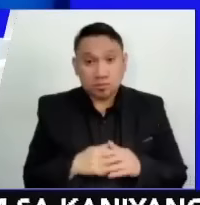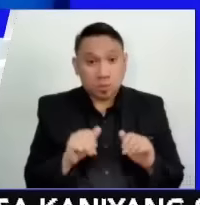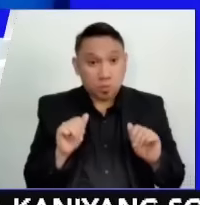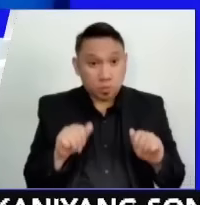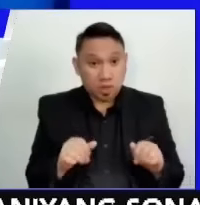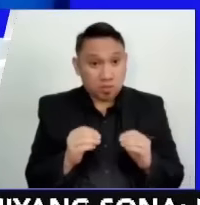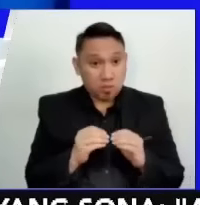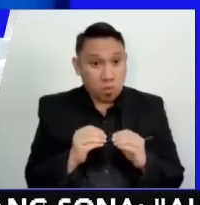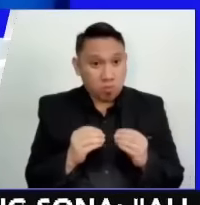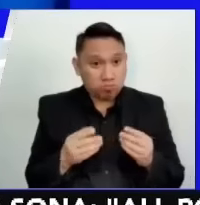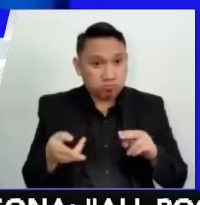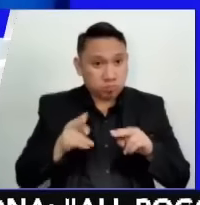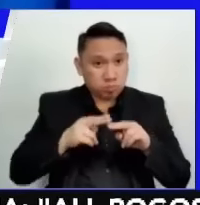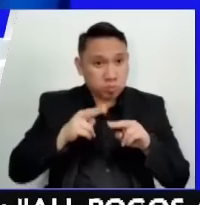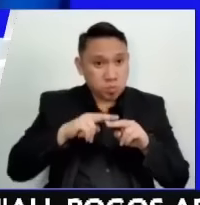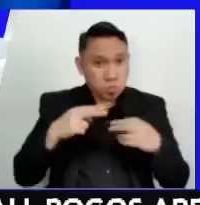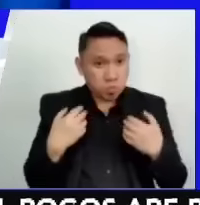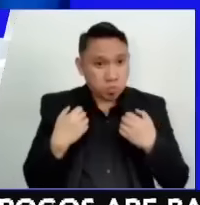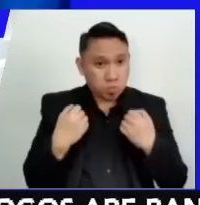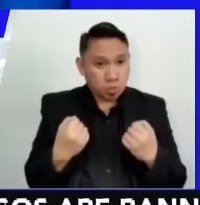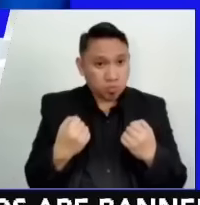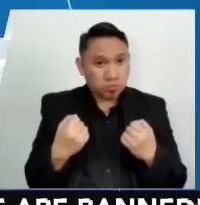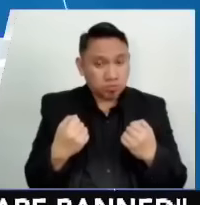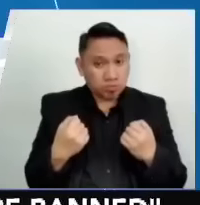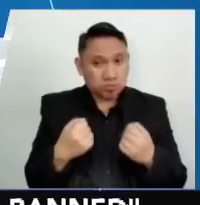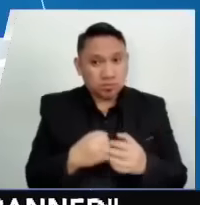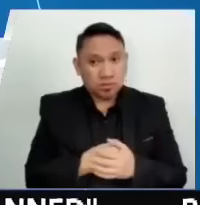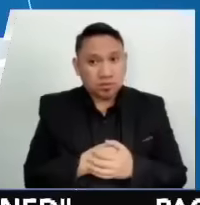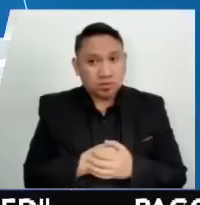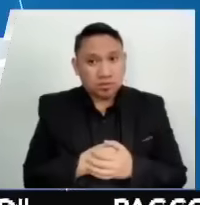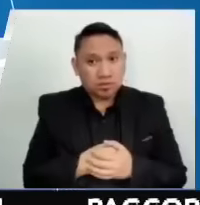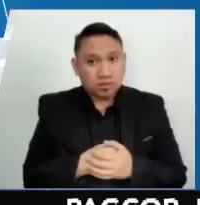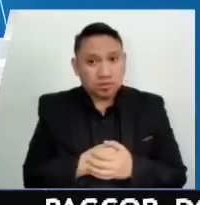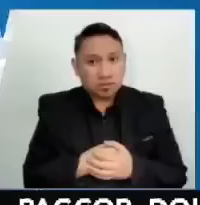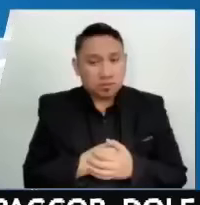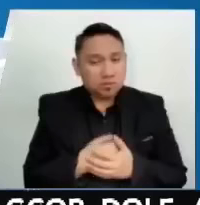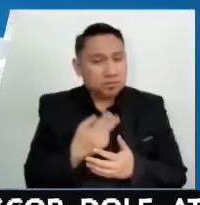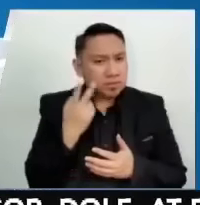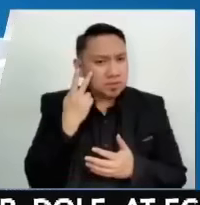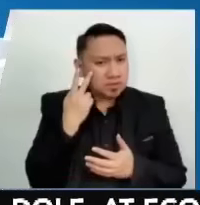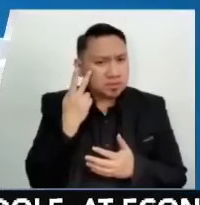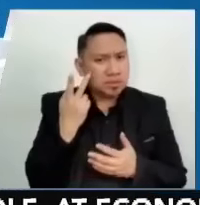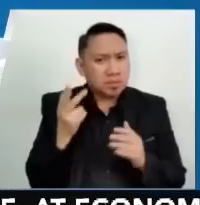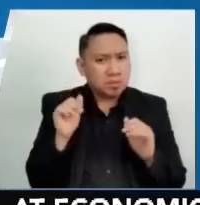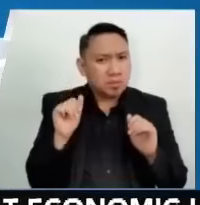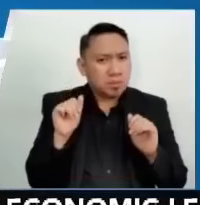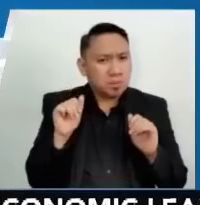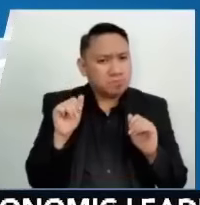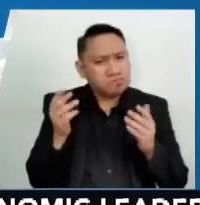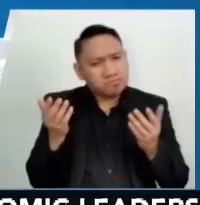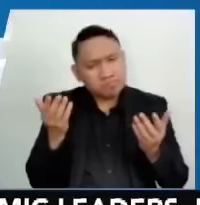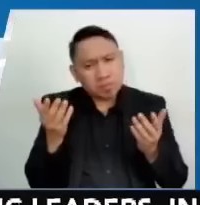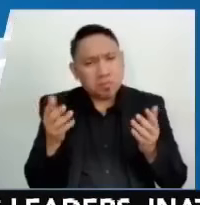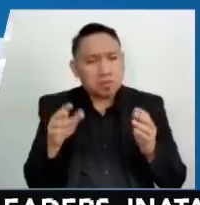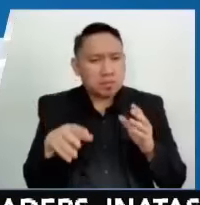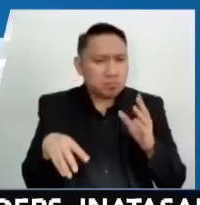itong si Karina? Well, kung titingnan natin yung paglakas niya, posible naman siyang lumakas pa, inaasahan